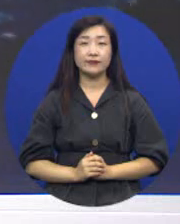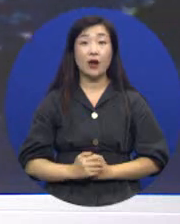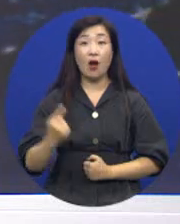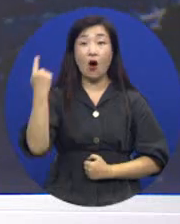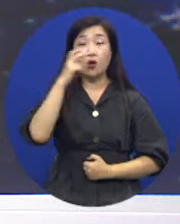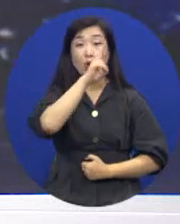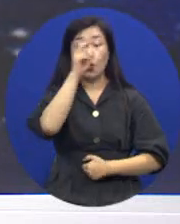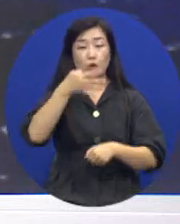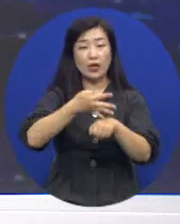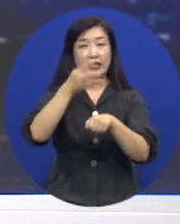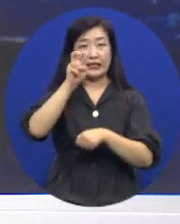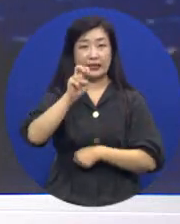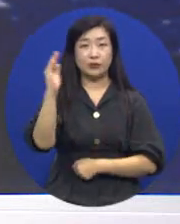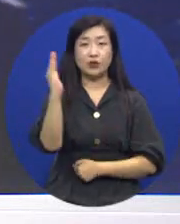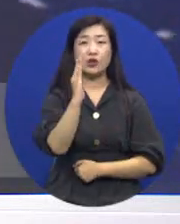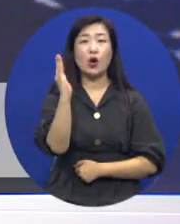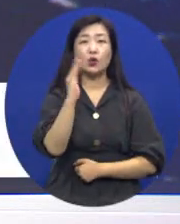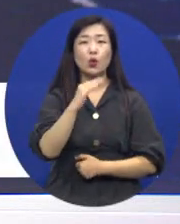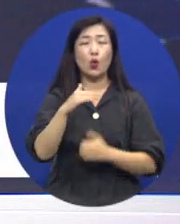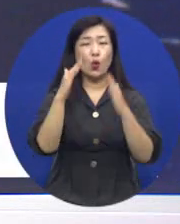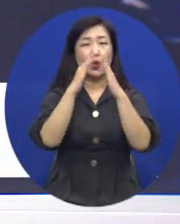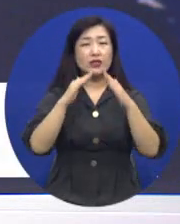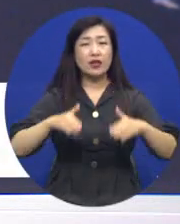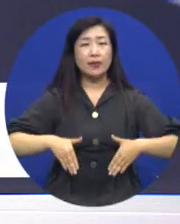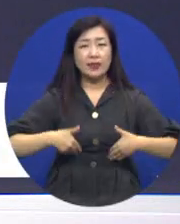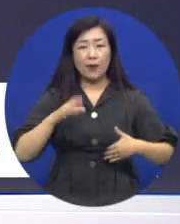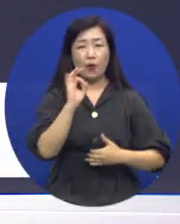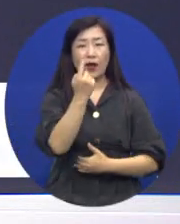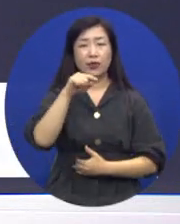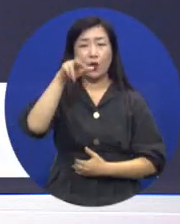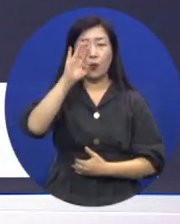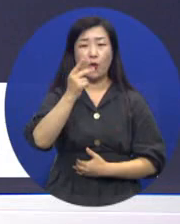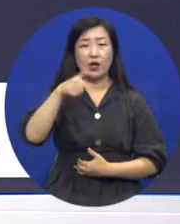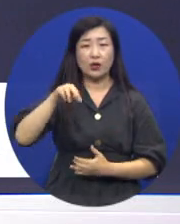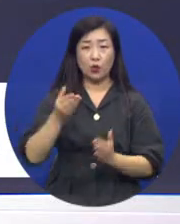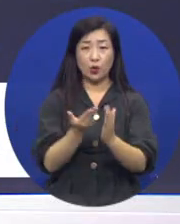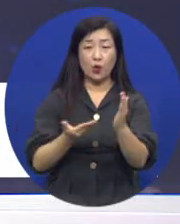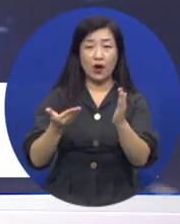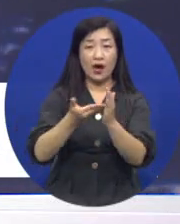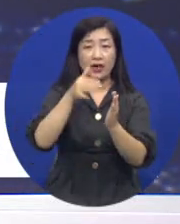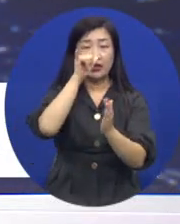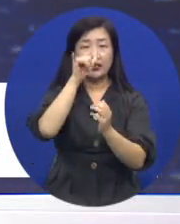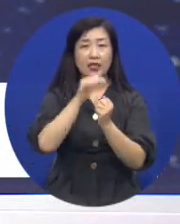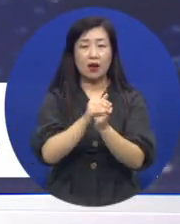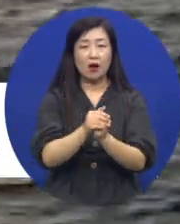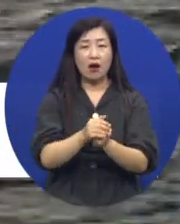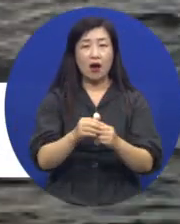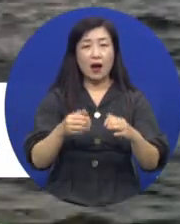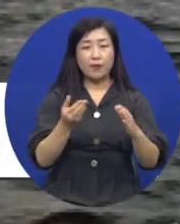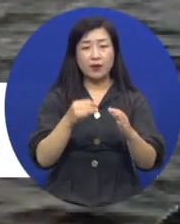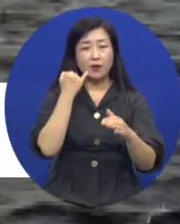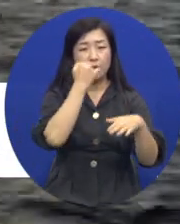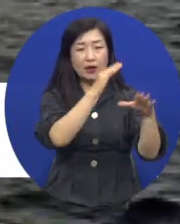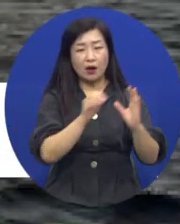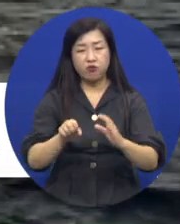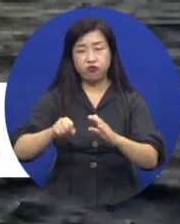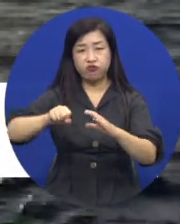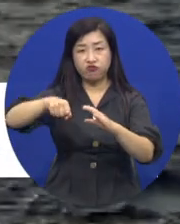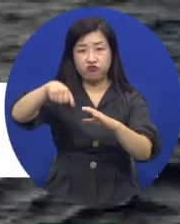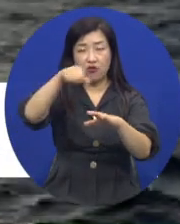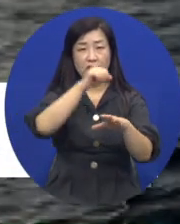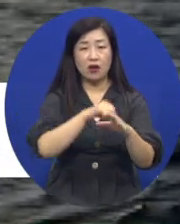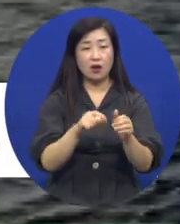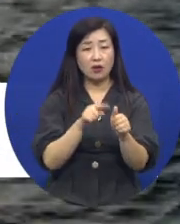어제 오후 4시 20분쯤 전남 완도군 보길도 보옥항에서 함께 수상 오토바이를 타던 30대